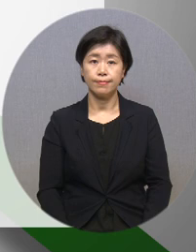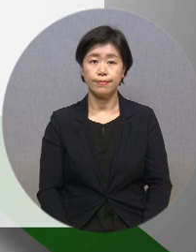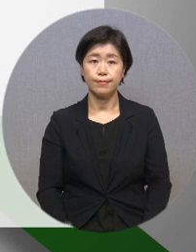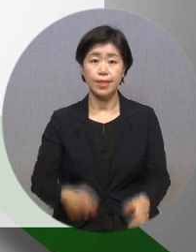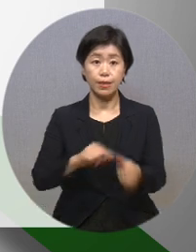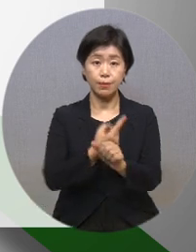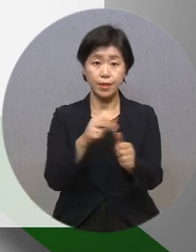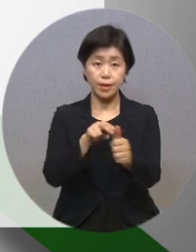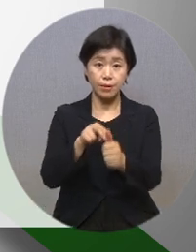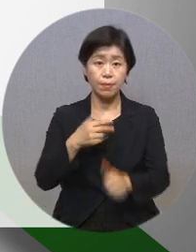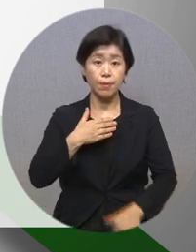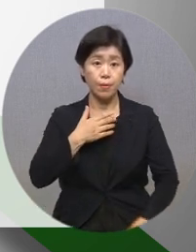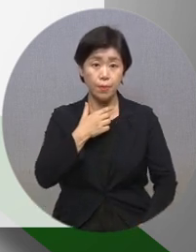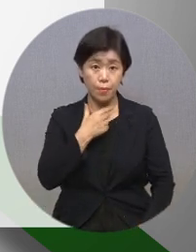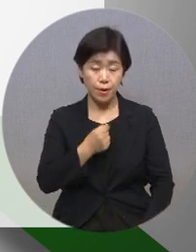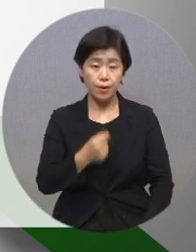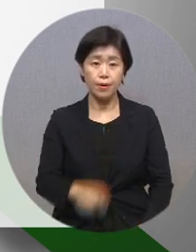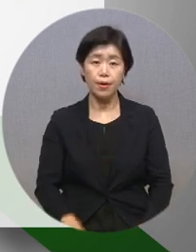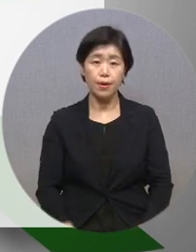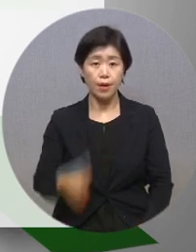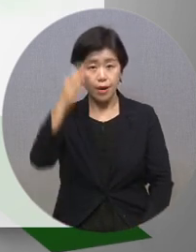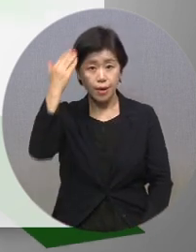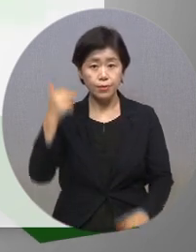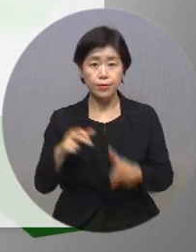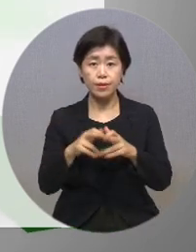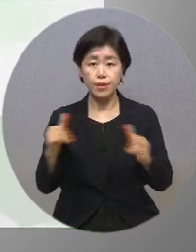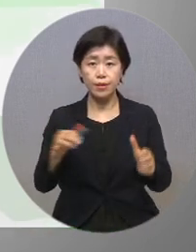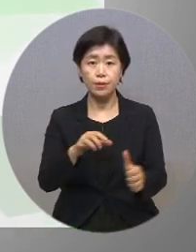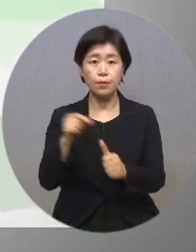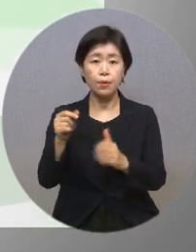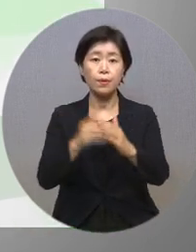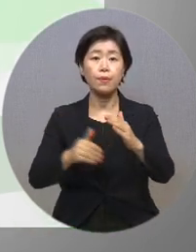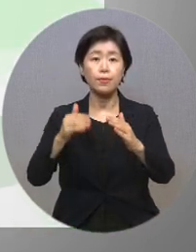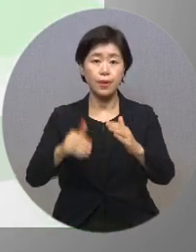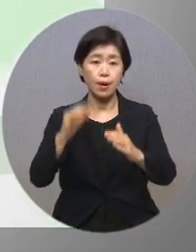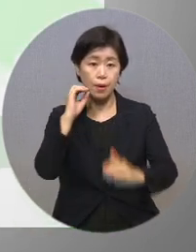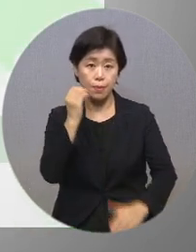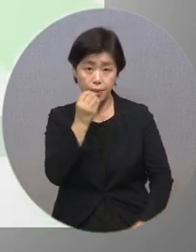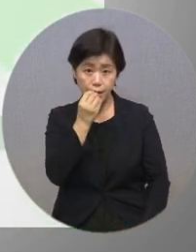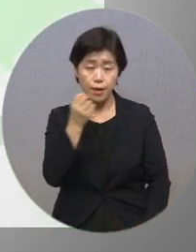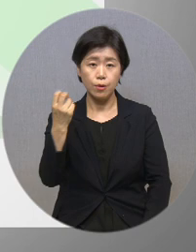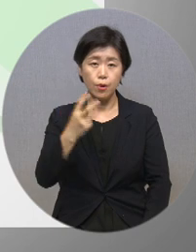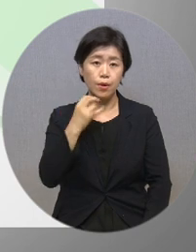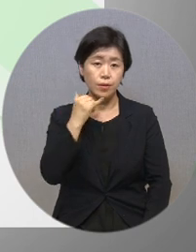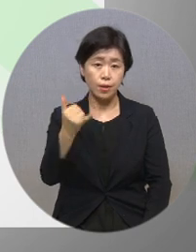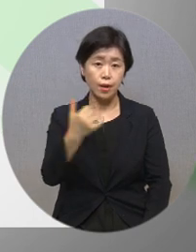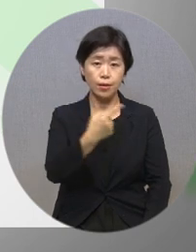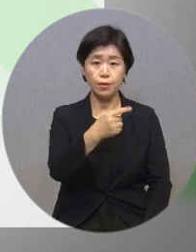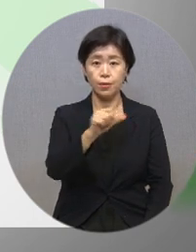더 자세한 입사 지원과 문의사항은 한국장애인고용공단 누리집이나 국번